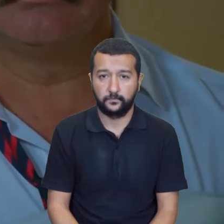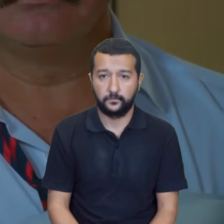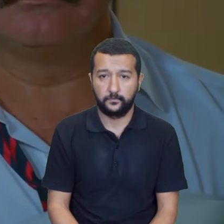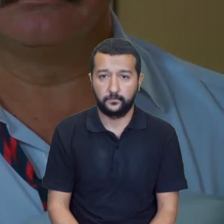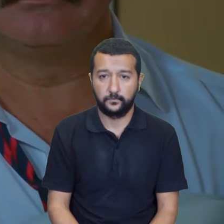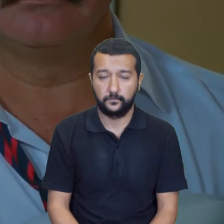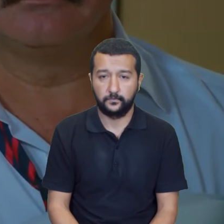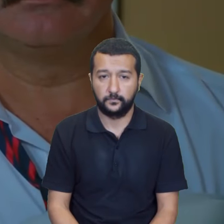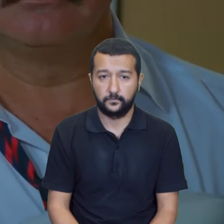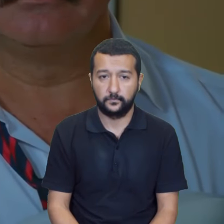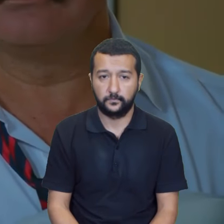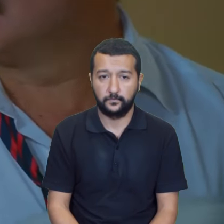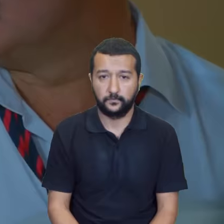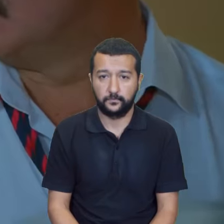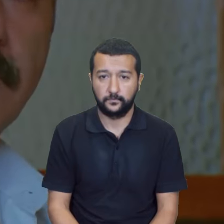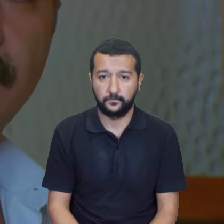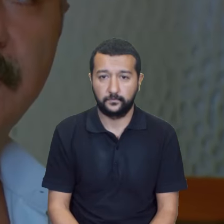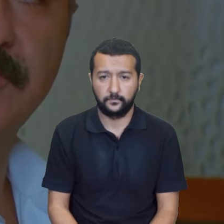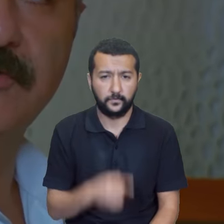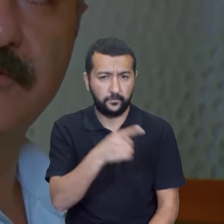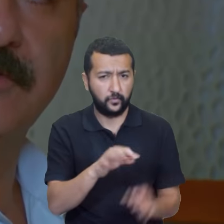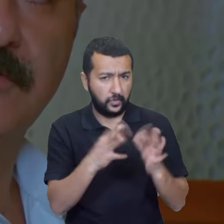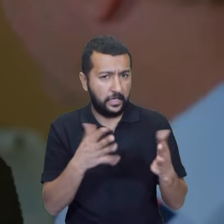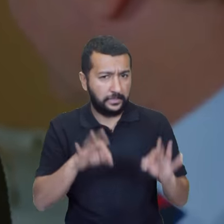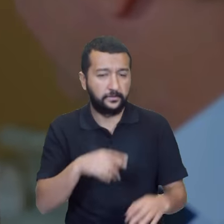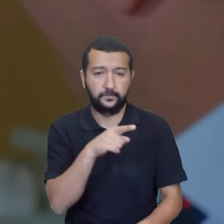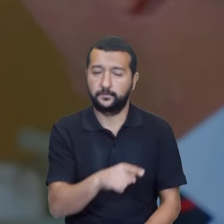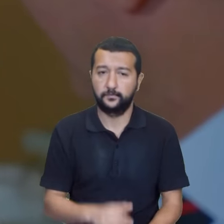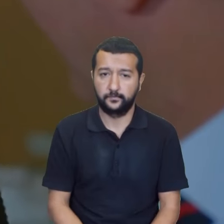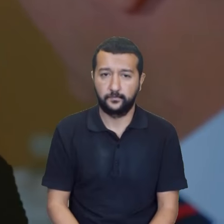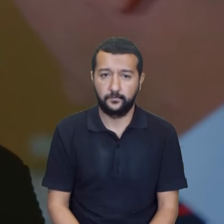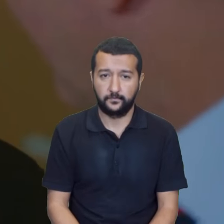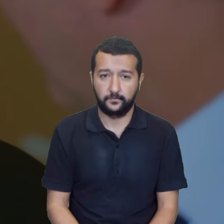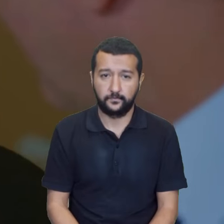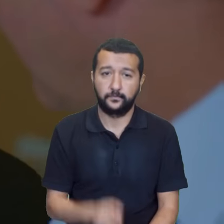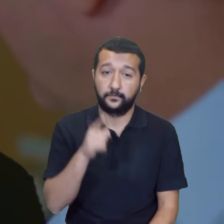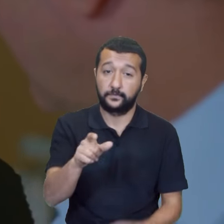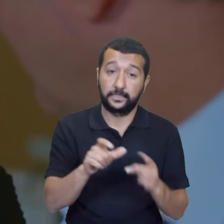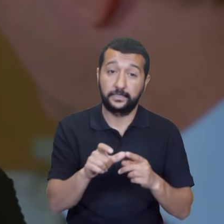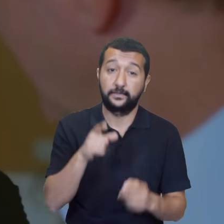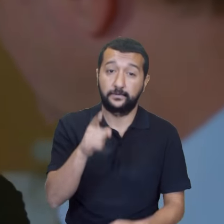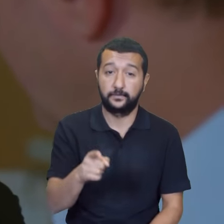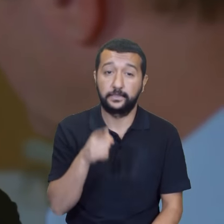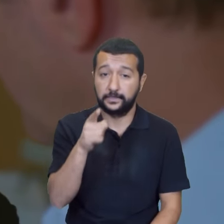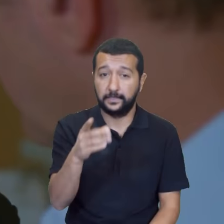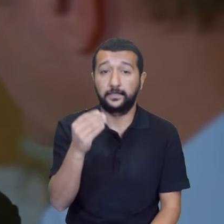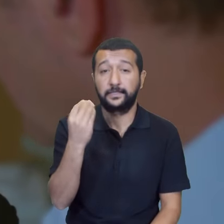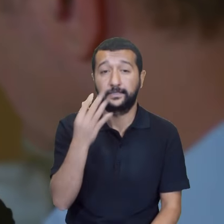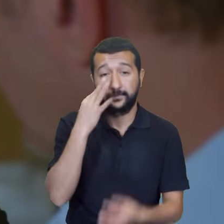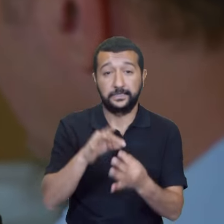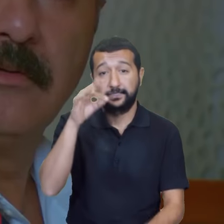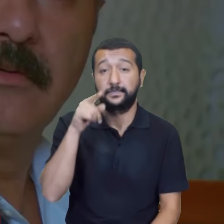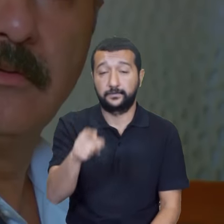Görüşürüz. Ayşen yanaşıp yanağından öptü. Bu ne içindi şimdi? Ya Şener, sen ne kadar iyi